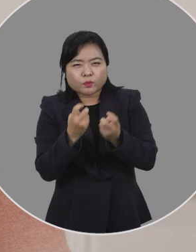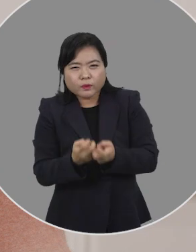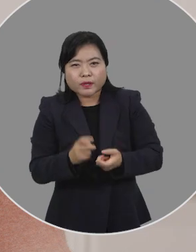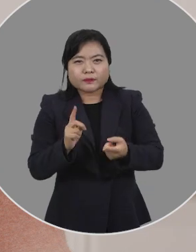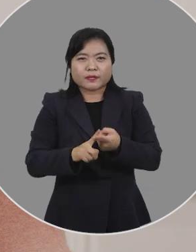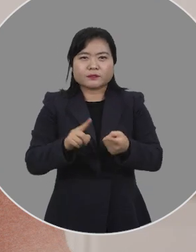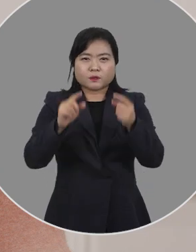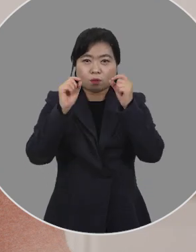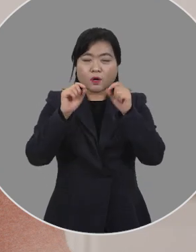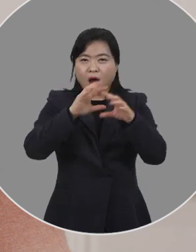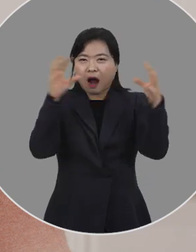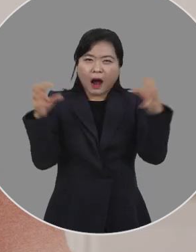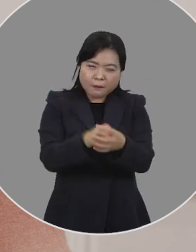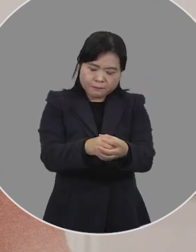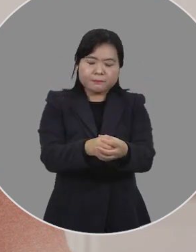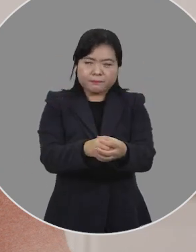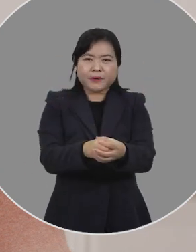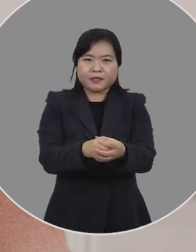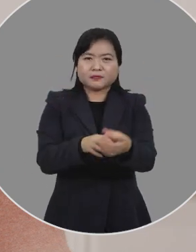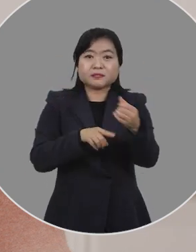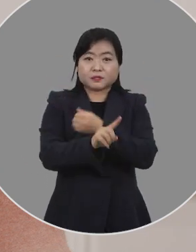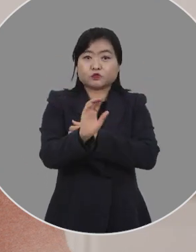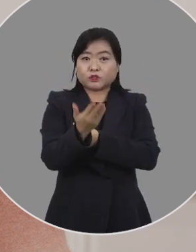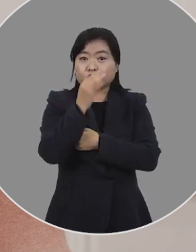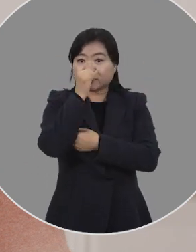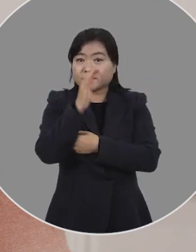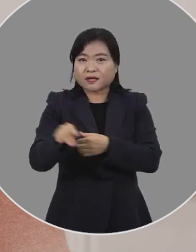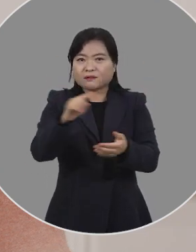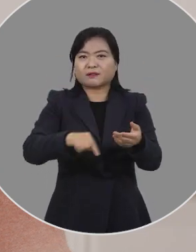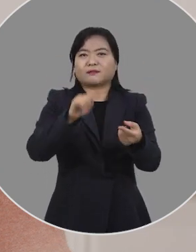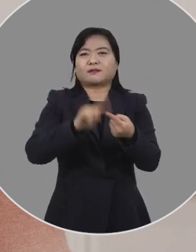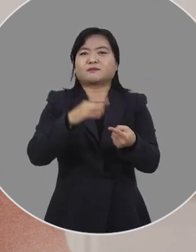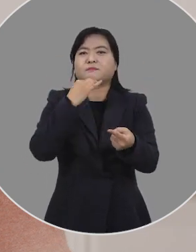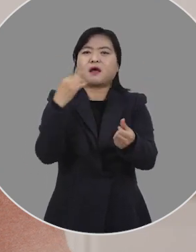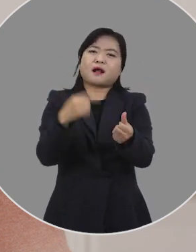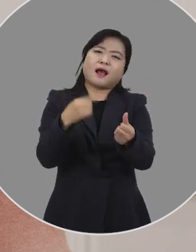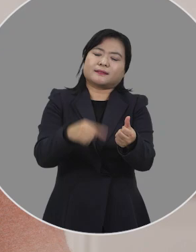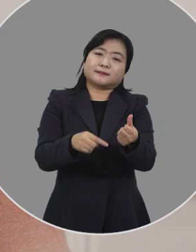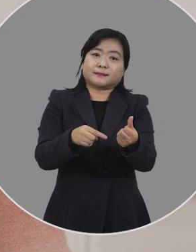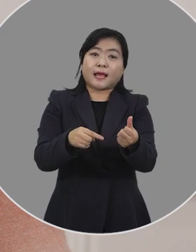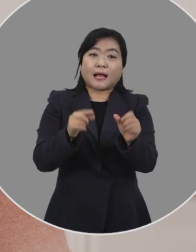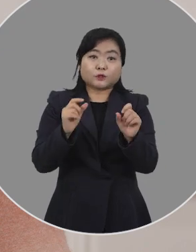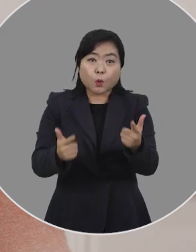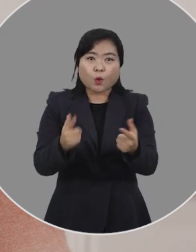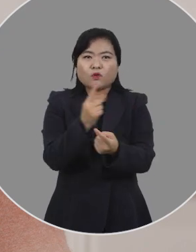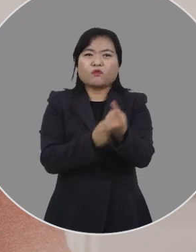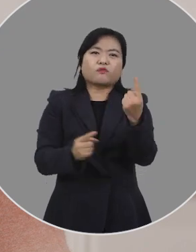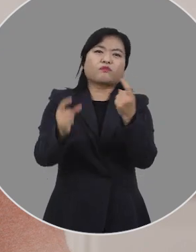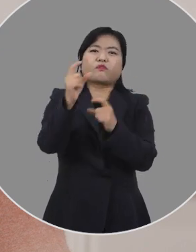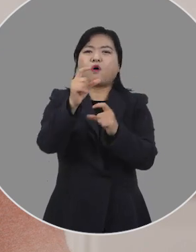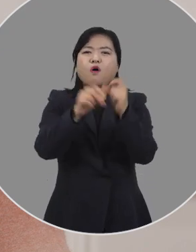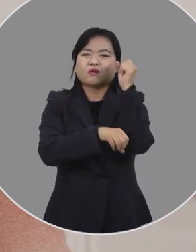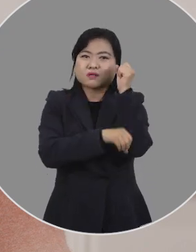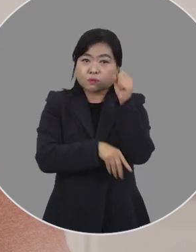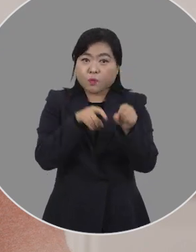이제 통틀어서 말할 수 있는 부분일 텐데 이제 그런 부분들에 대한 것만 가르치는 것이 아니라 보다